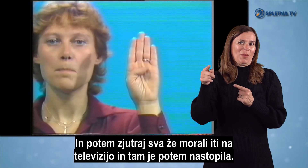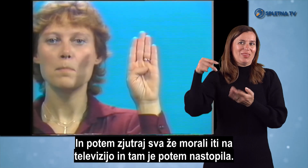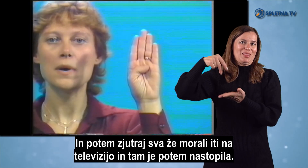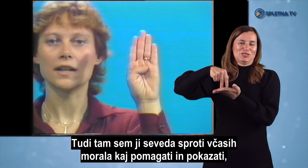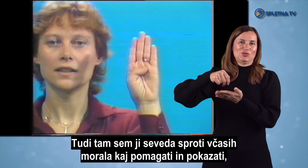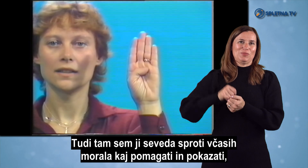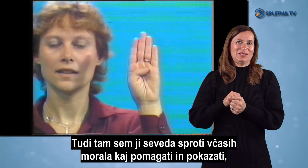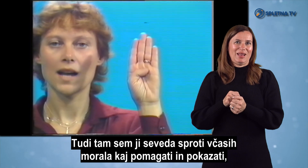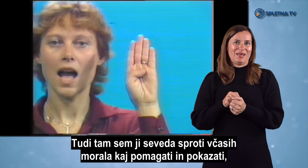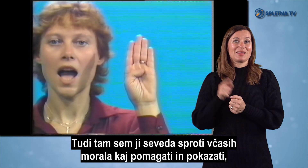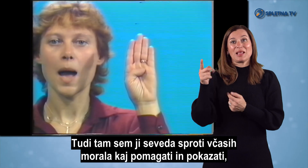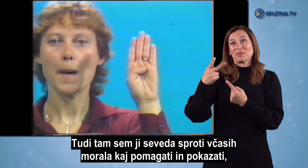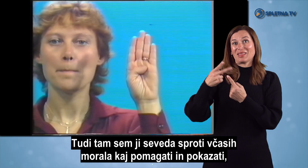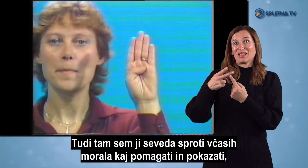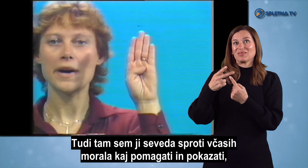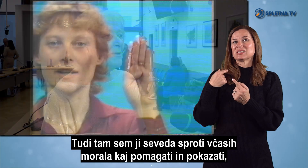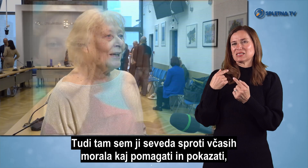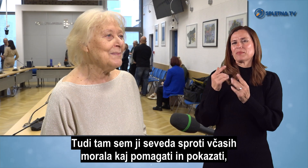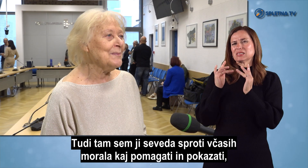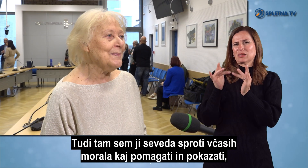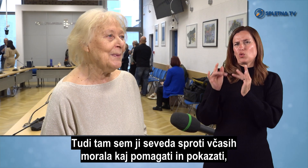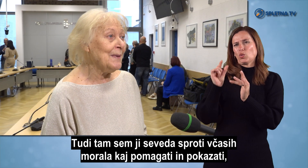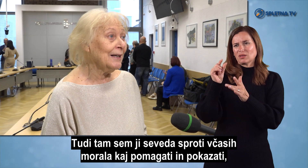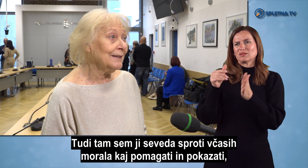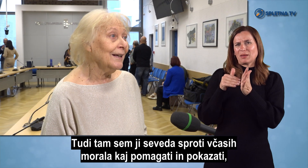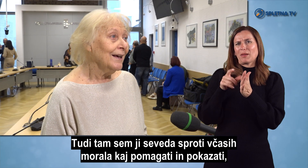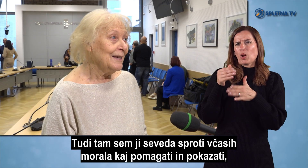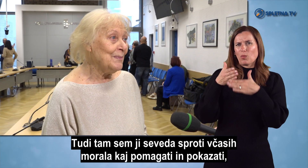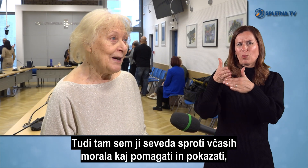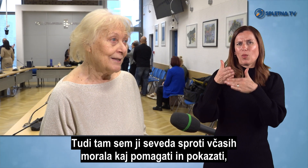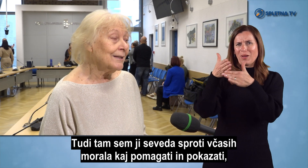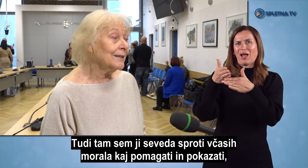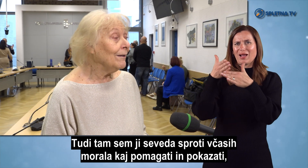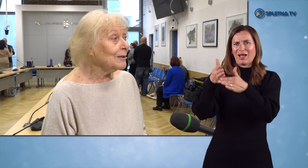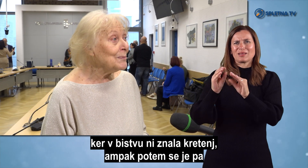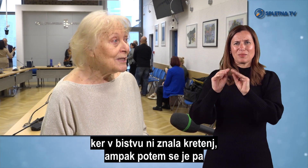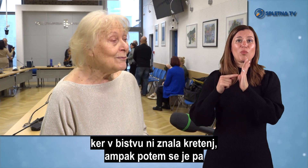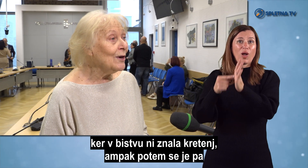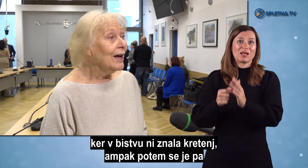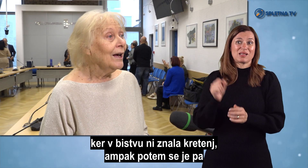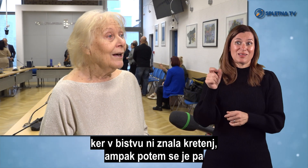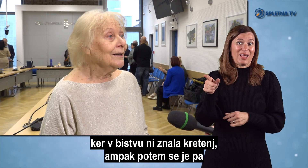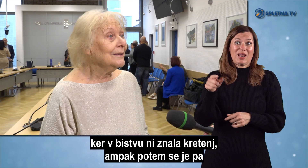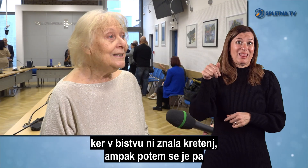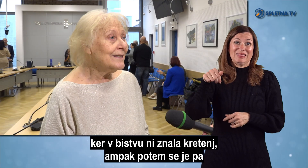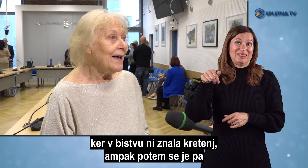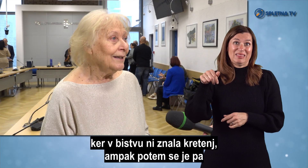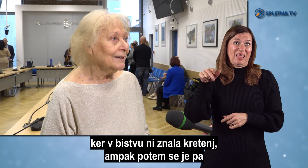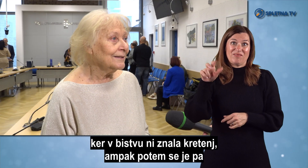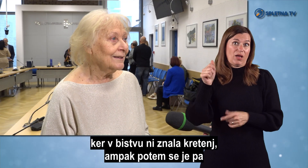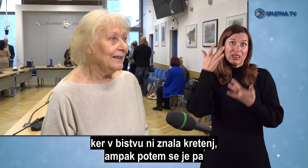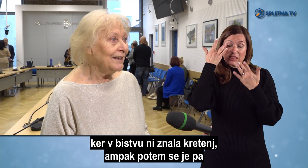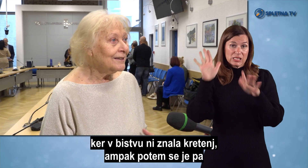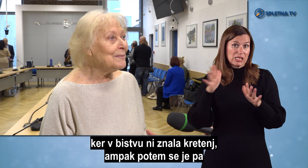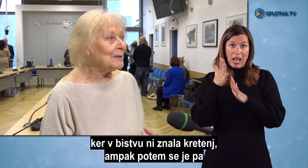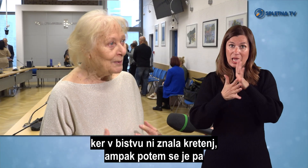nastopila. Tam sem ji seveda sproti včasih mogla kaj pomagati in pokazati, ker ona v bistvu ni